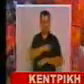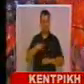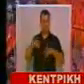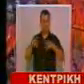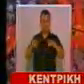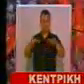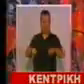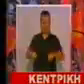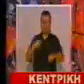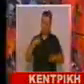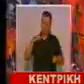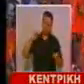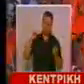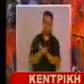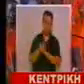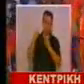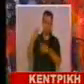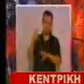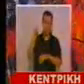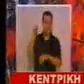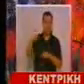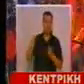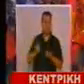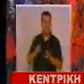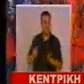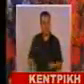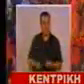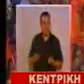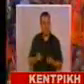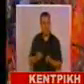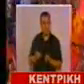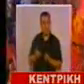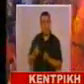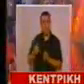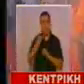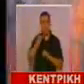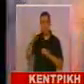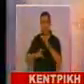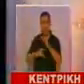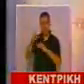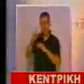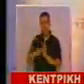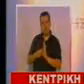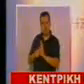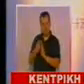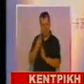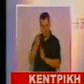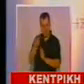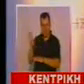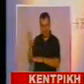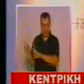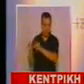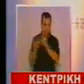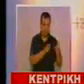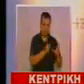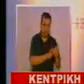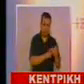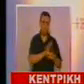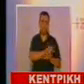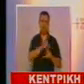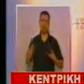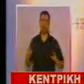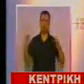να χρησιμοποιήσει τη Χρυσή Αυγή για να εξισώσει το φασισμό με τον κομμουνισμό. Μια εξίσωση που